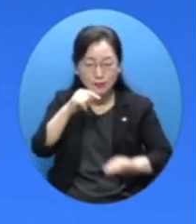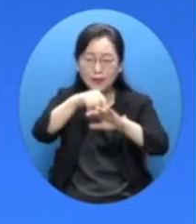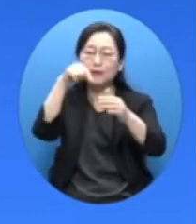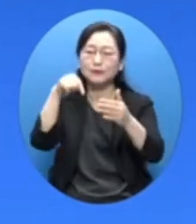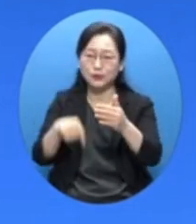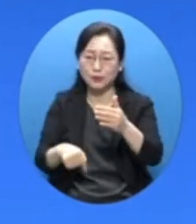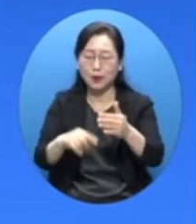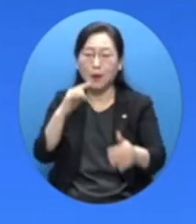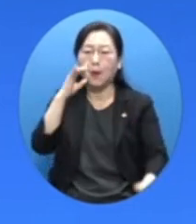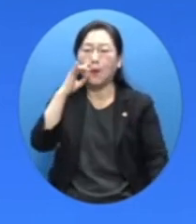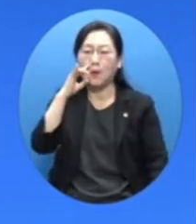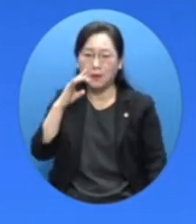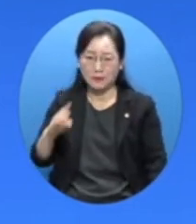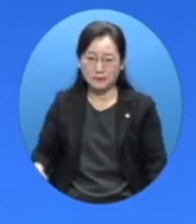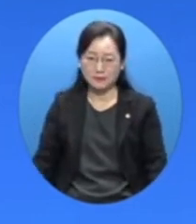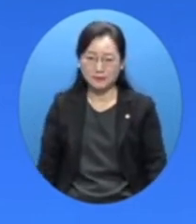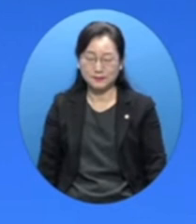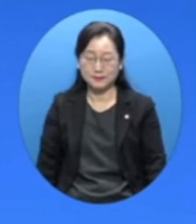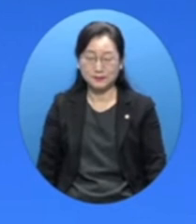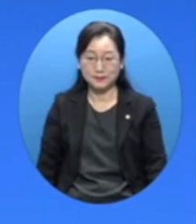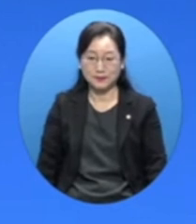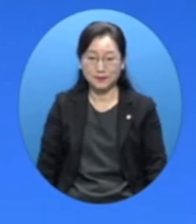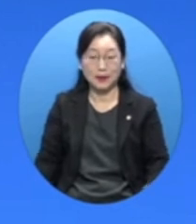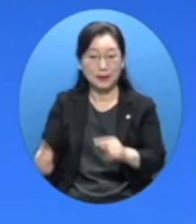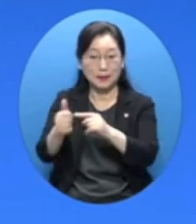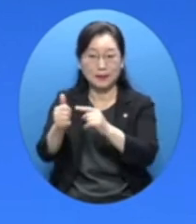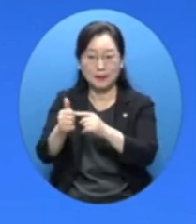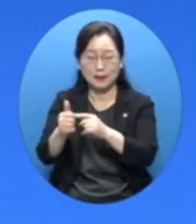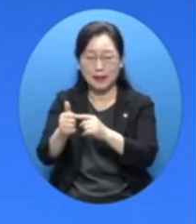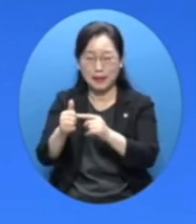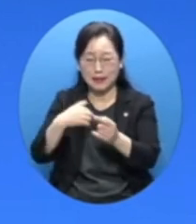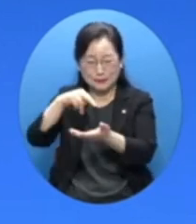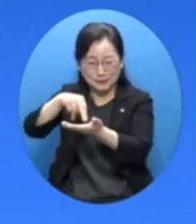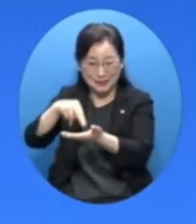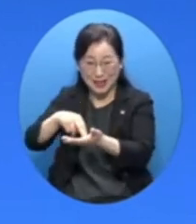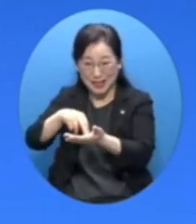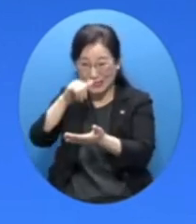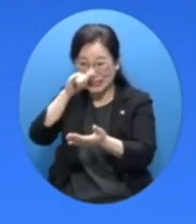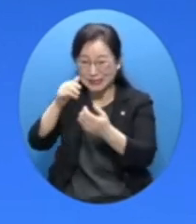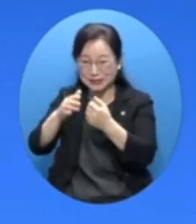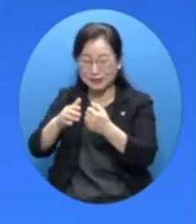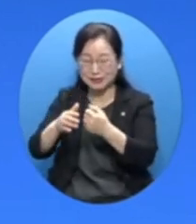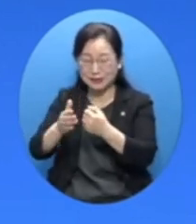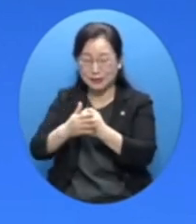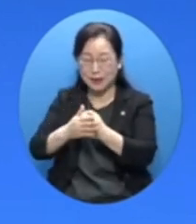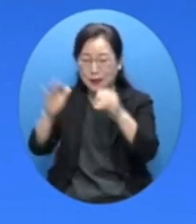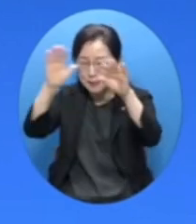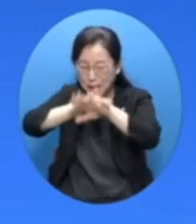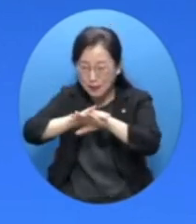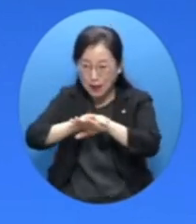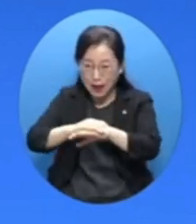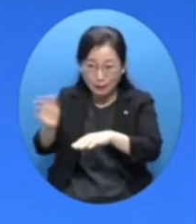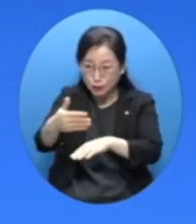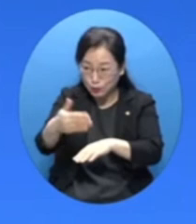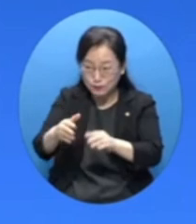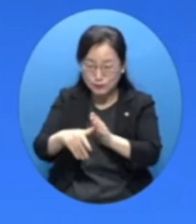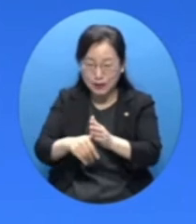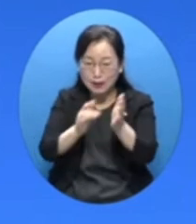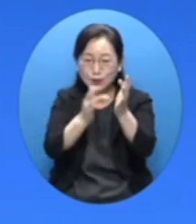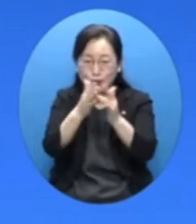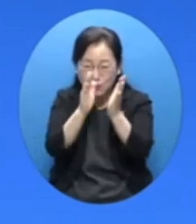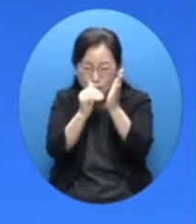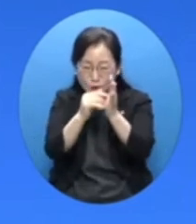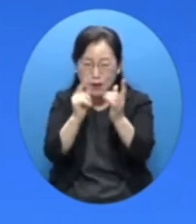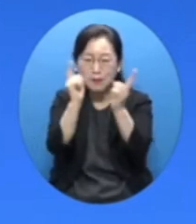마음속에 궁금함이 생겼습니다 그래서 자기 신분이 있기 때문에 밤에 사람들의 눈을 피하여 예수님을 찾아왔습니다